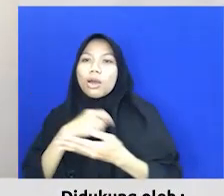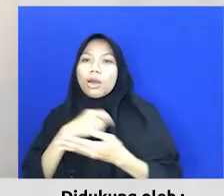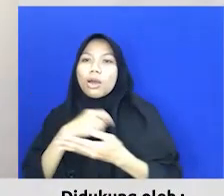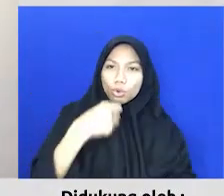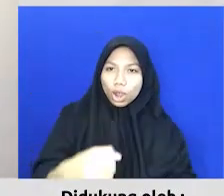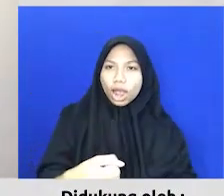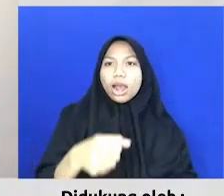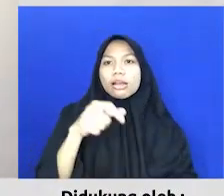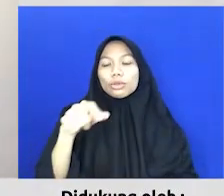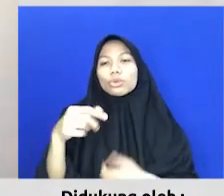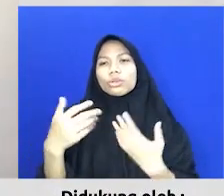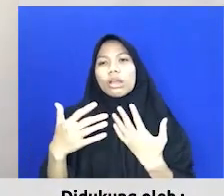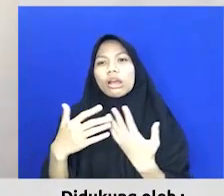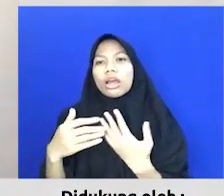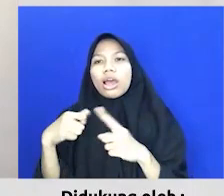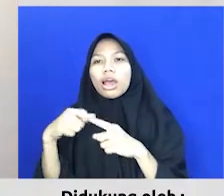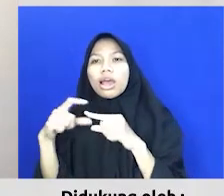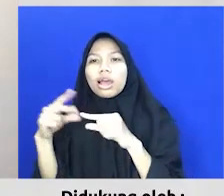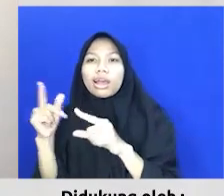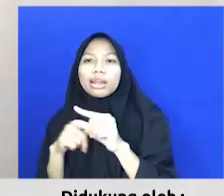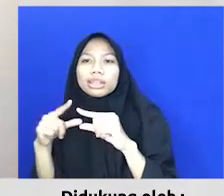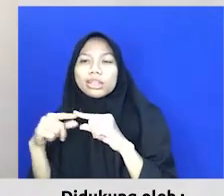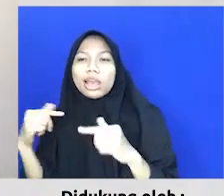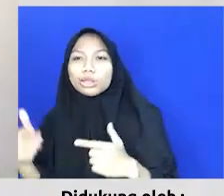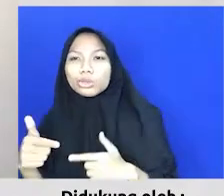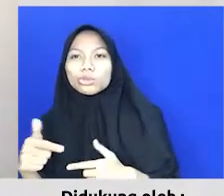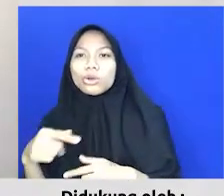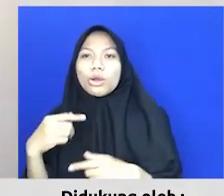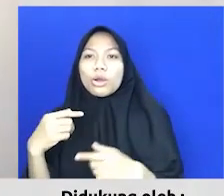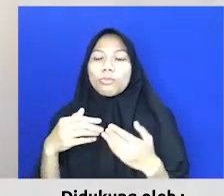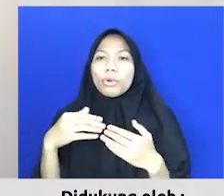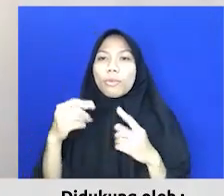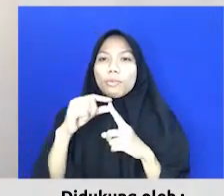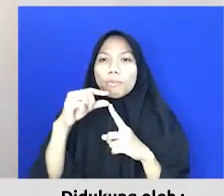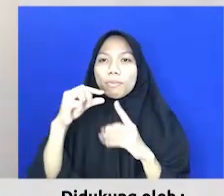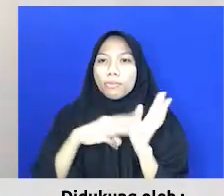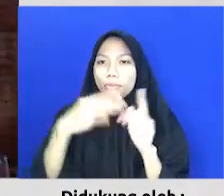atau tahu bahwa tepat tanggal 20